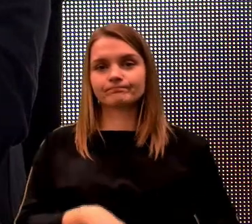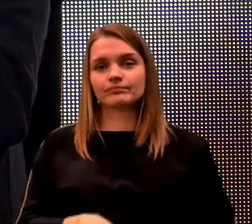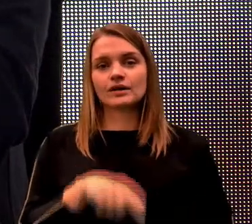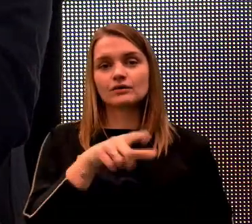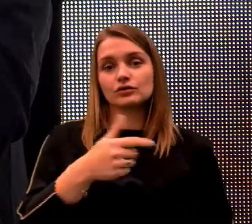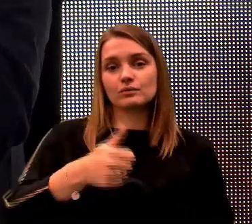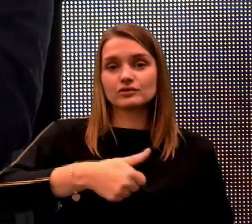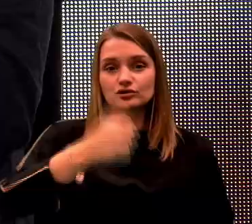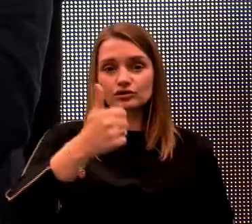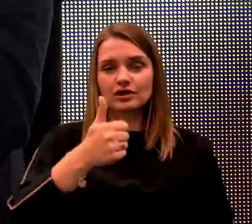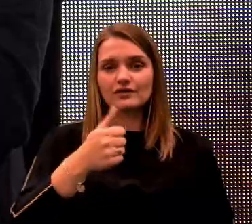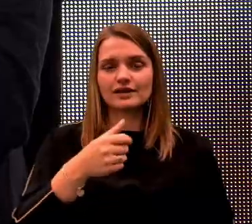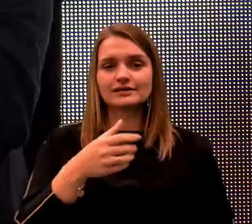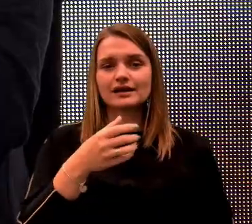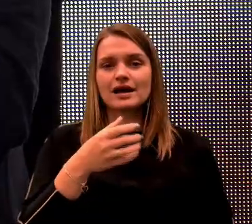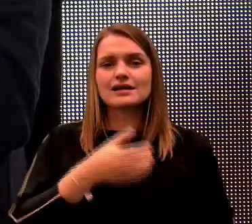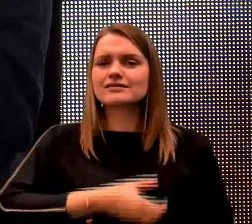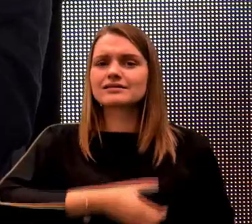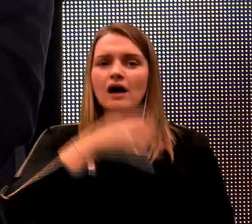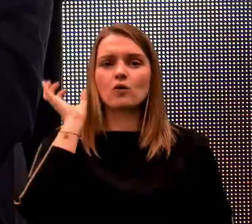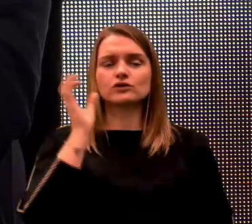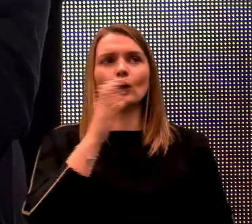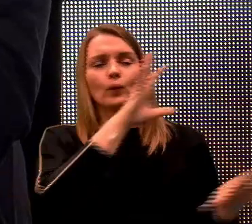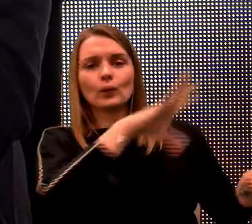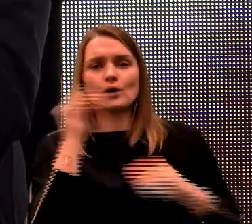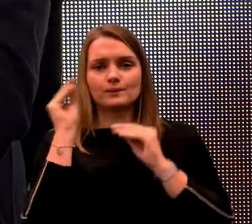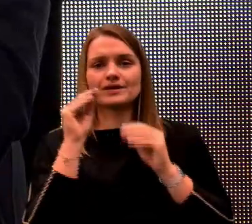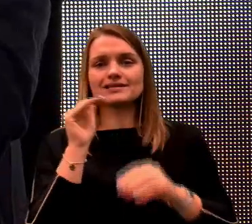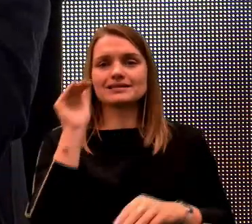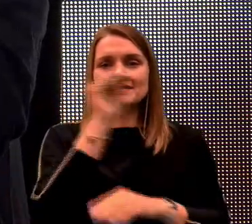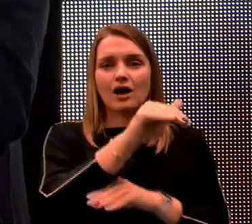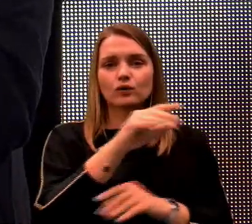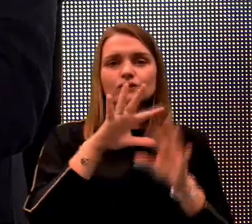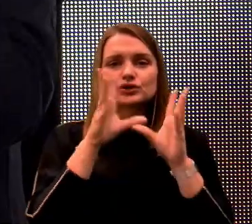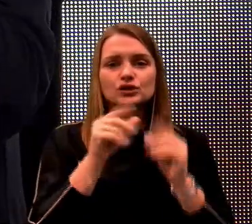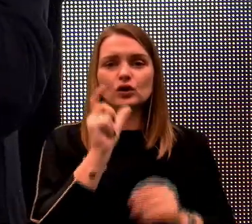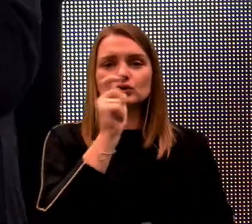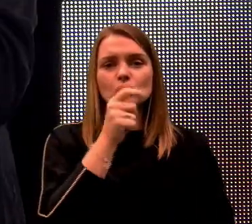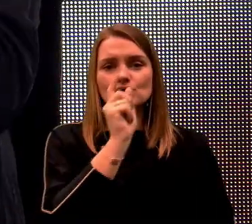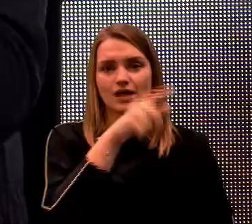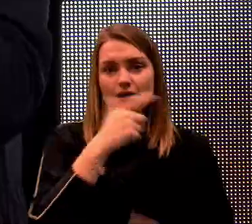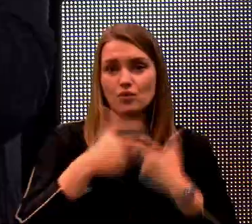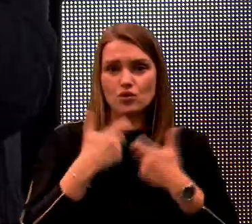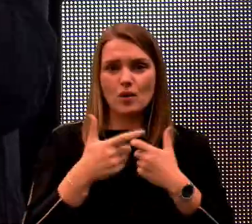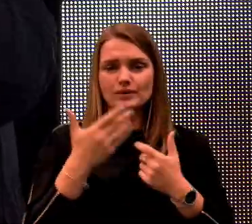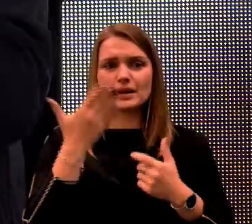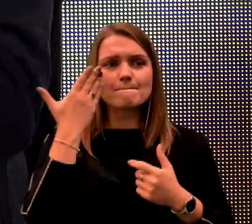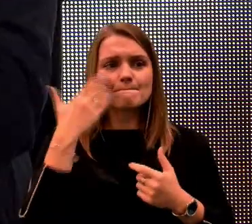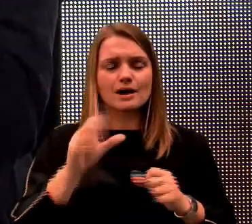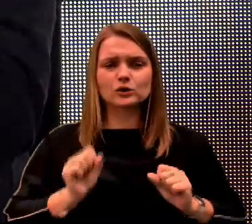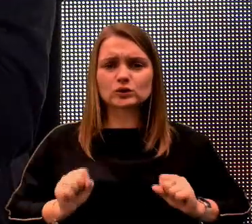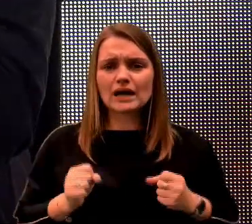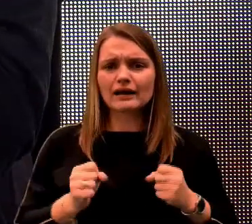szefowie zachłyśnięci wszystkim, co przychodzi z zachodu. Tacy bardzo zaangażowani. Oni